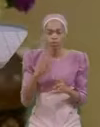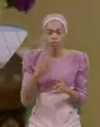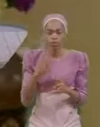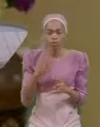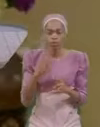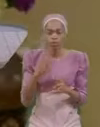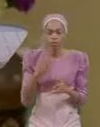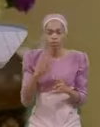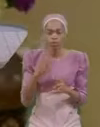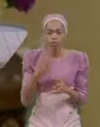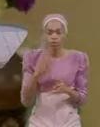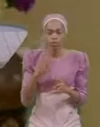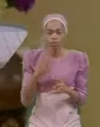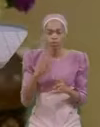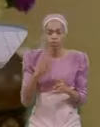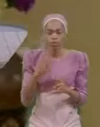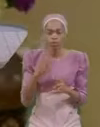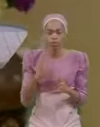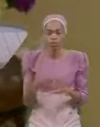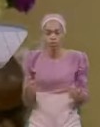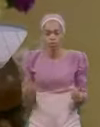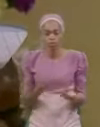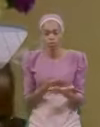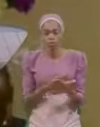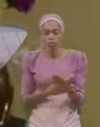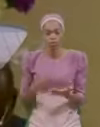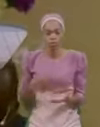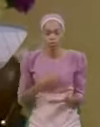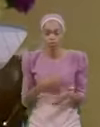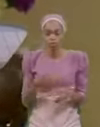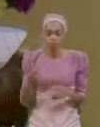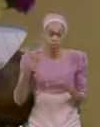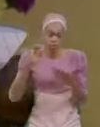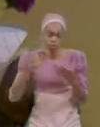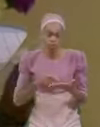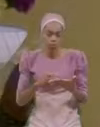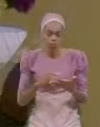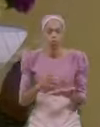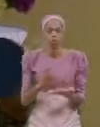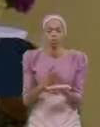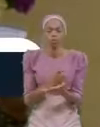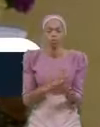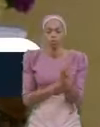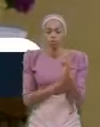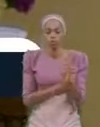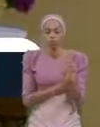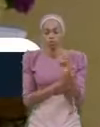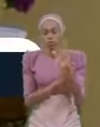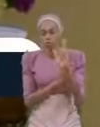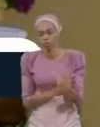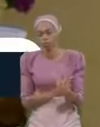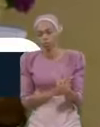don nous considérons la leçon 103 intitulée la parabole du bon